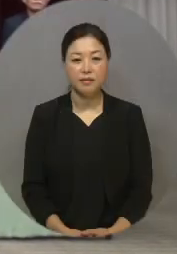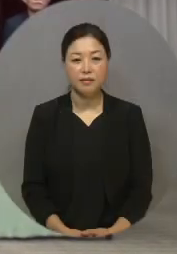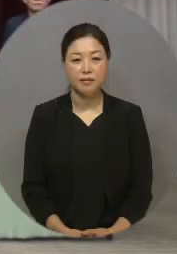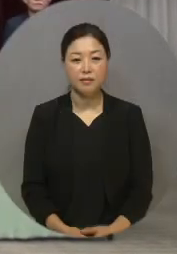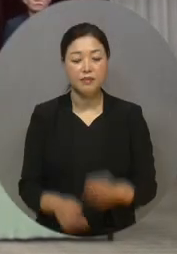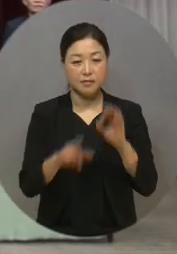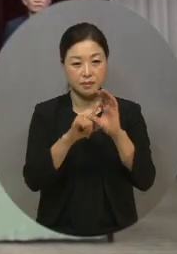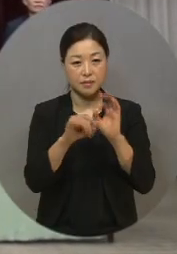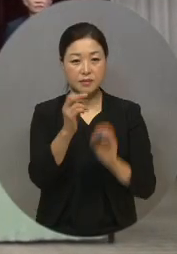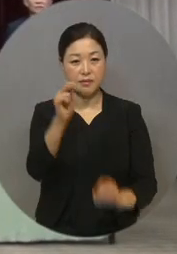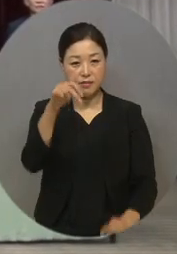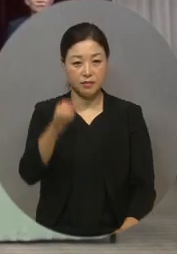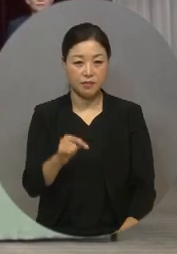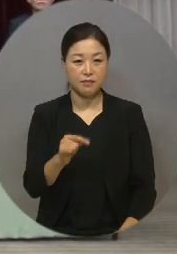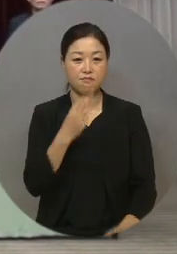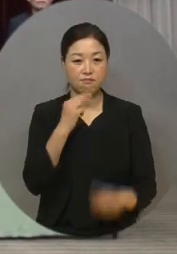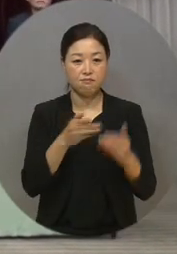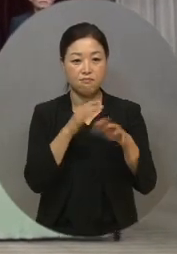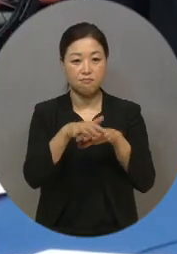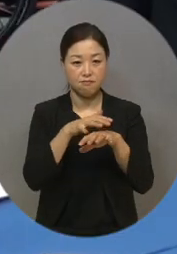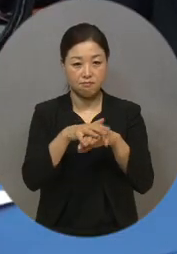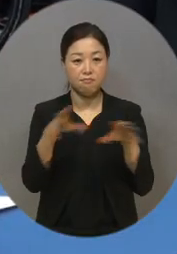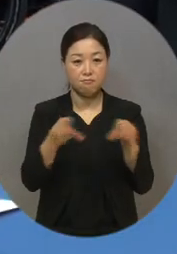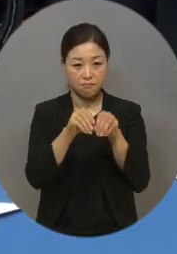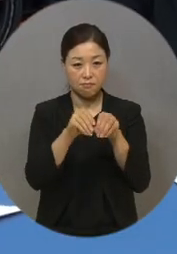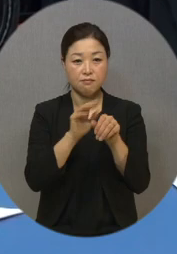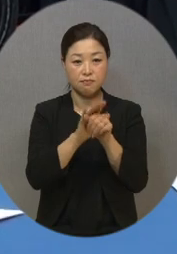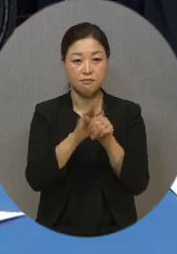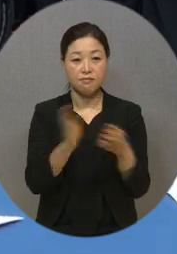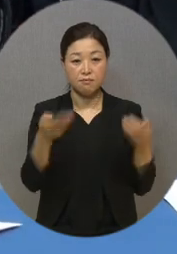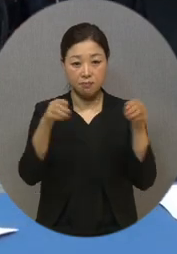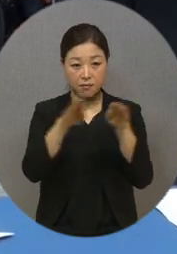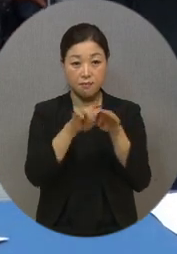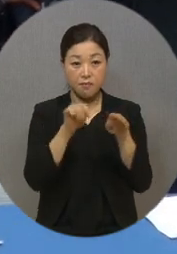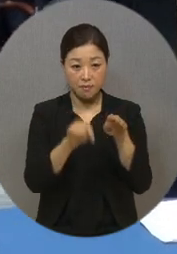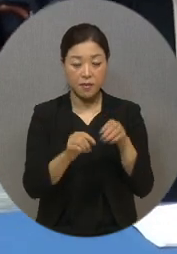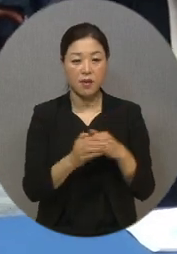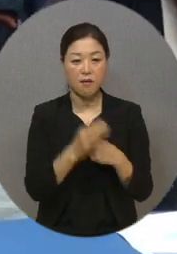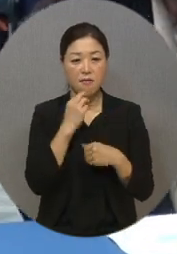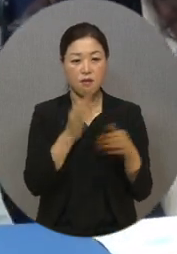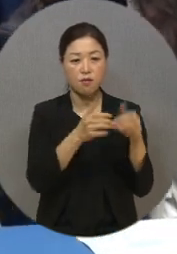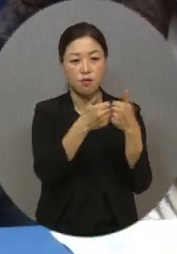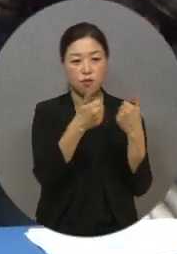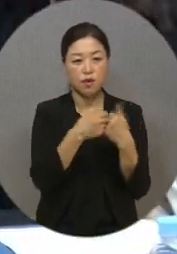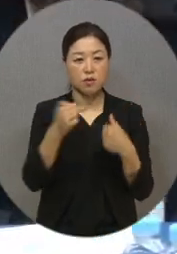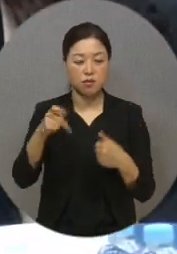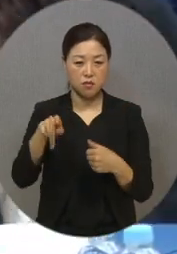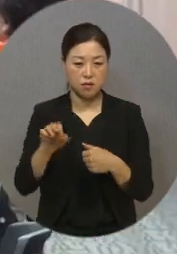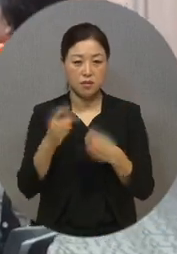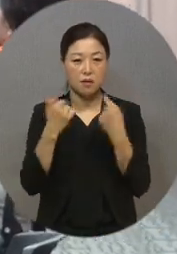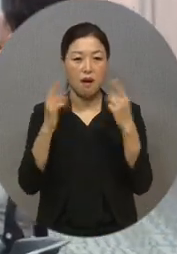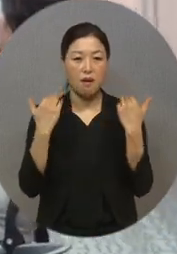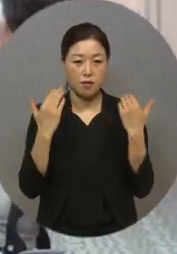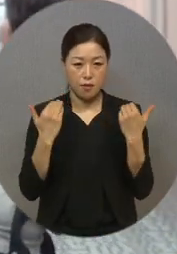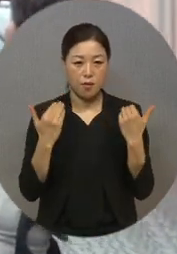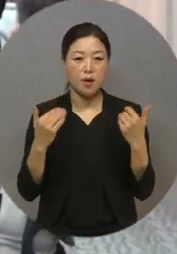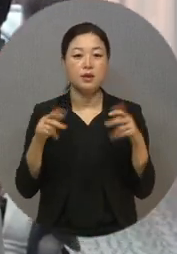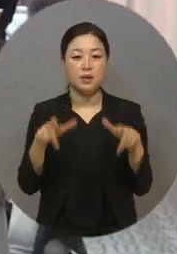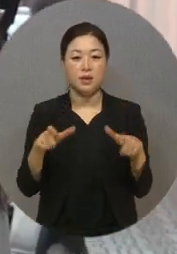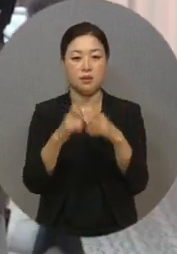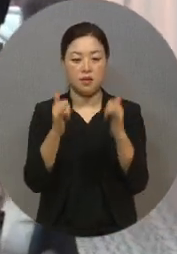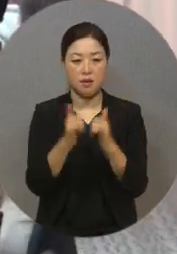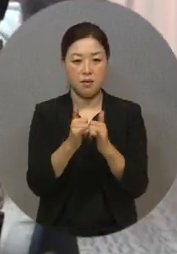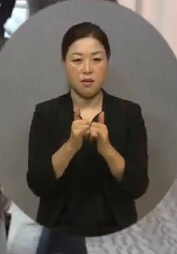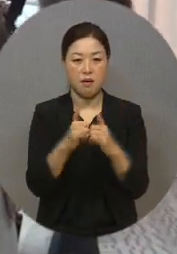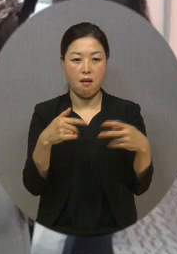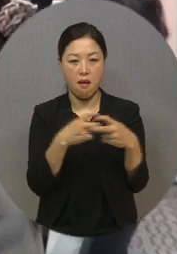지난달 양주시 경기섬유종합지원센터 컨벤션홀에서는 경기도의회와 서정대학교가 함께 지역사회